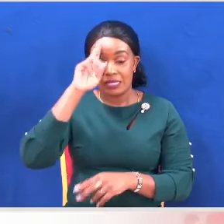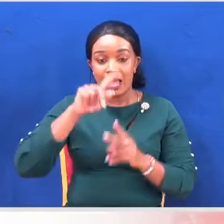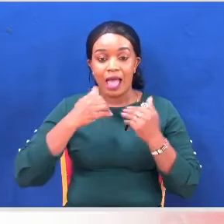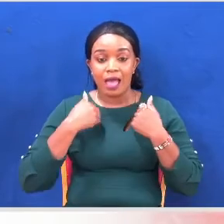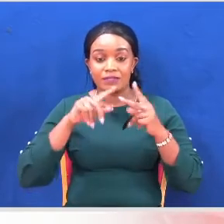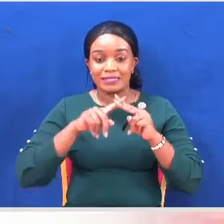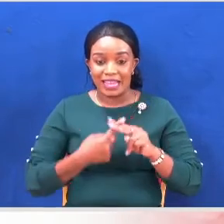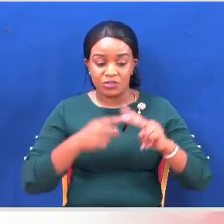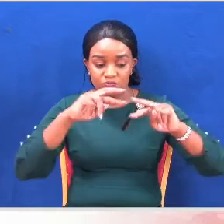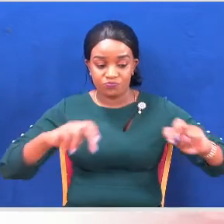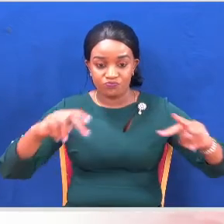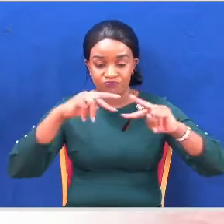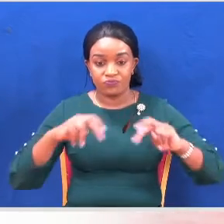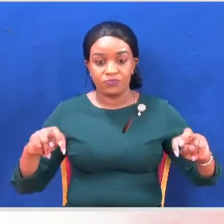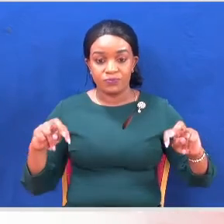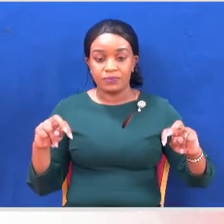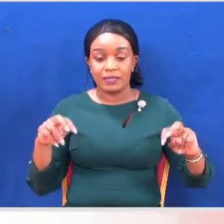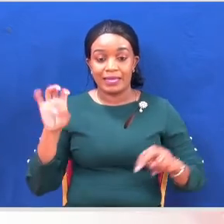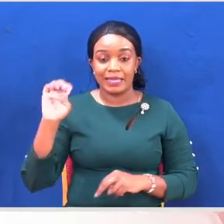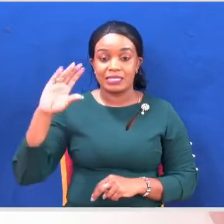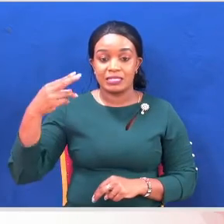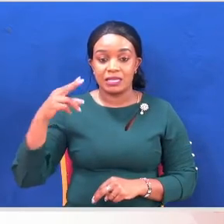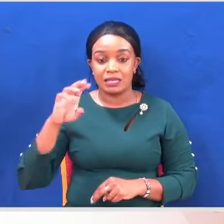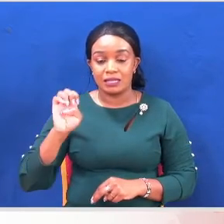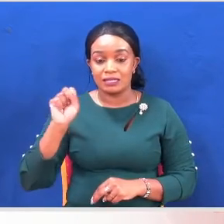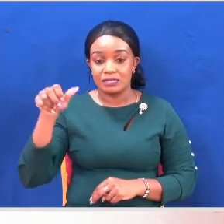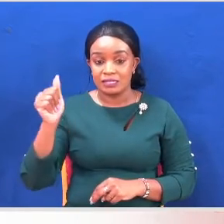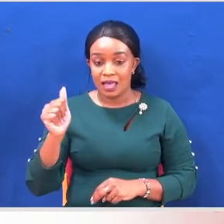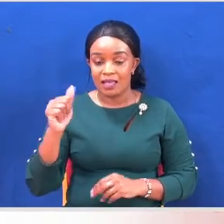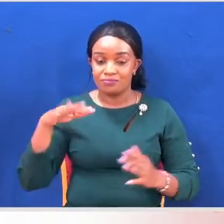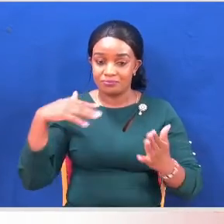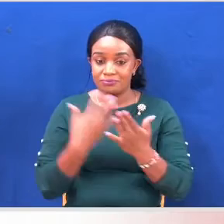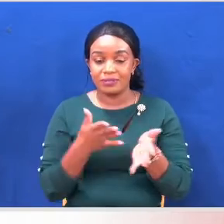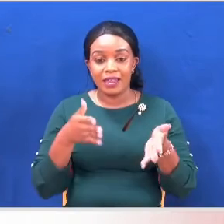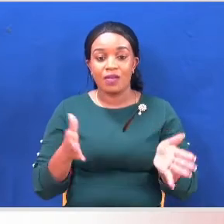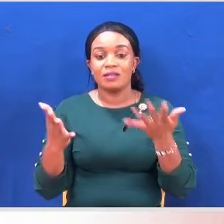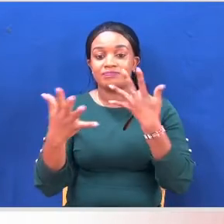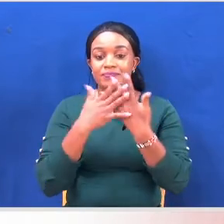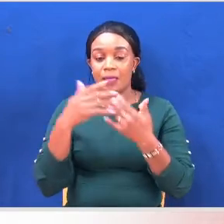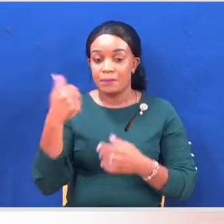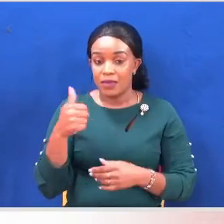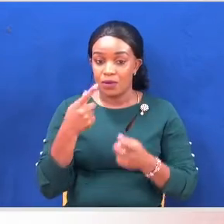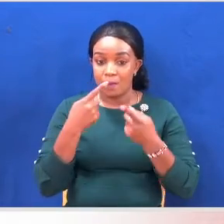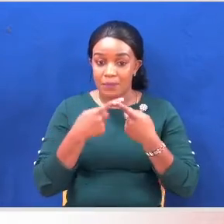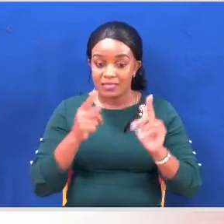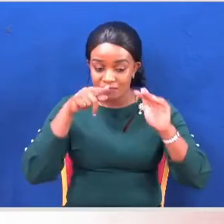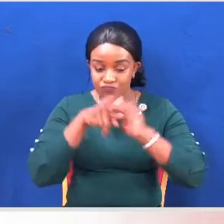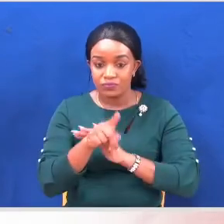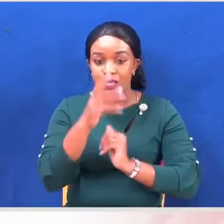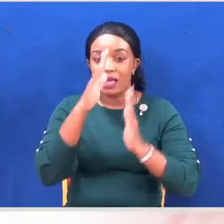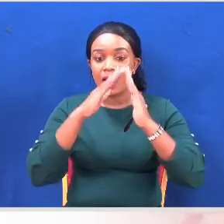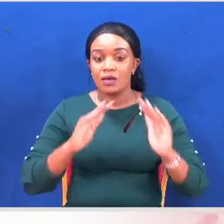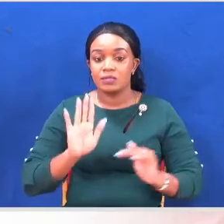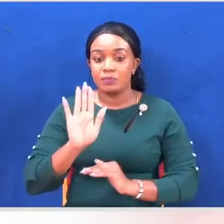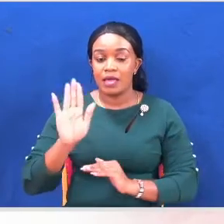msako kumtafuta Echesa ambaye kufikia sasa hajakamatwa, ila walivamia nyumba yake kati mwendo